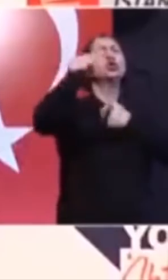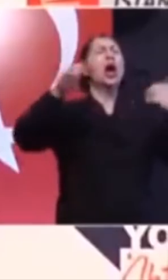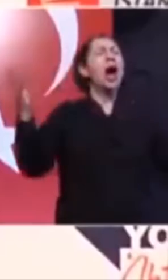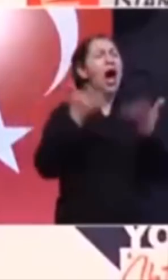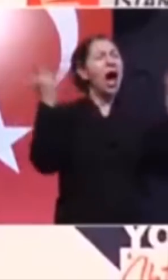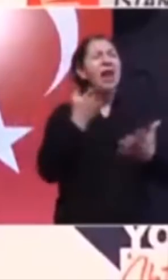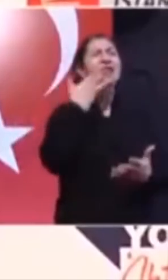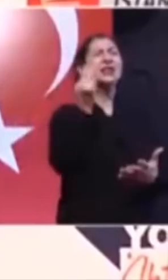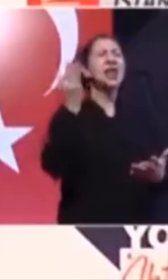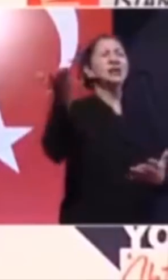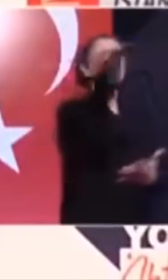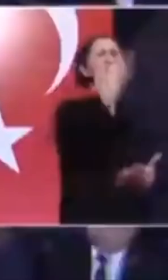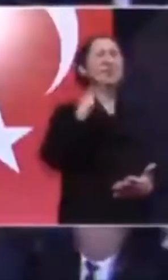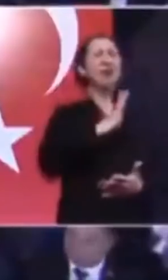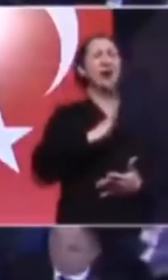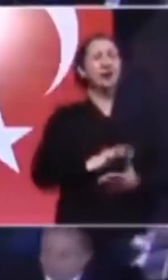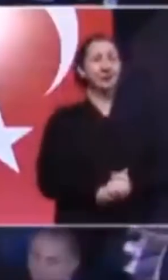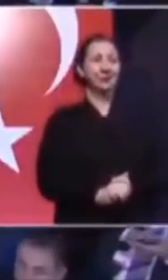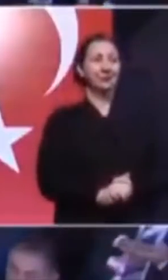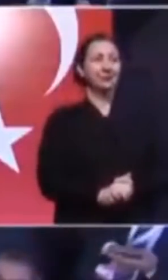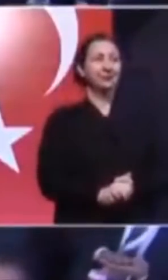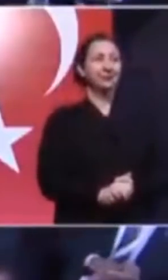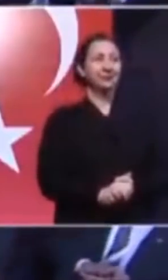Hala gençliğimiz var.